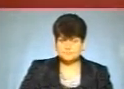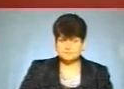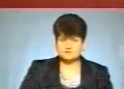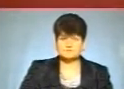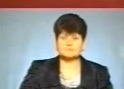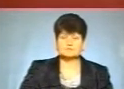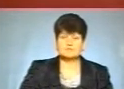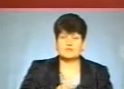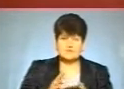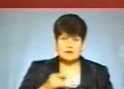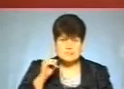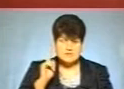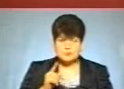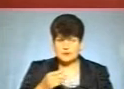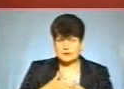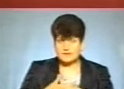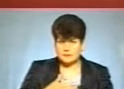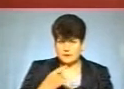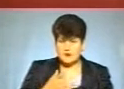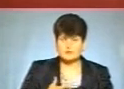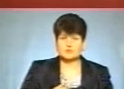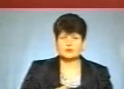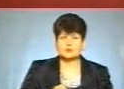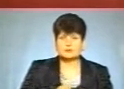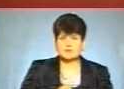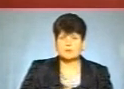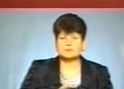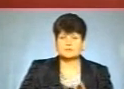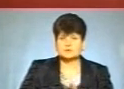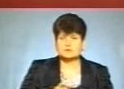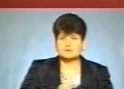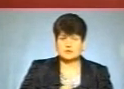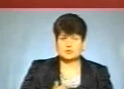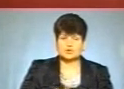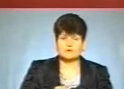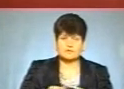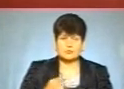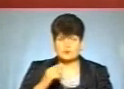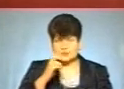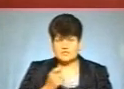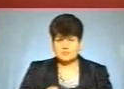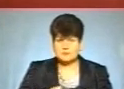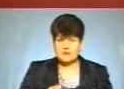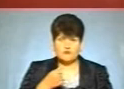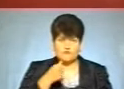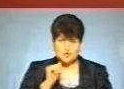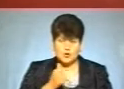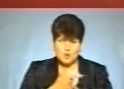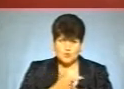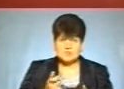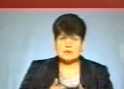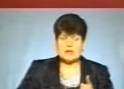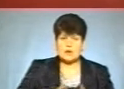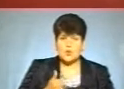Все-таки знаємо, що нещодавно до роботи приступив новий керівник обласної державної адміністрації, і вчора вже оголосили